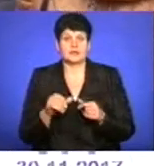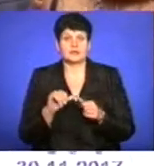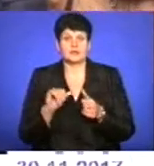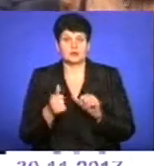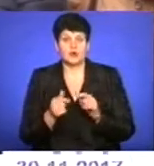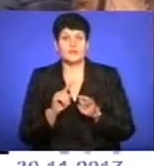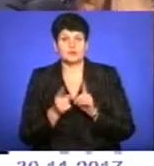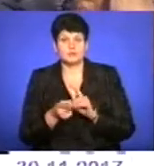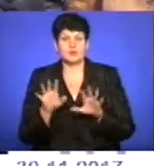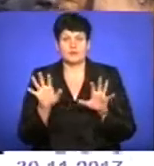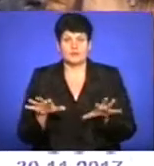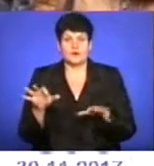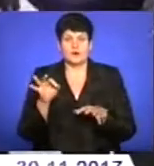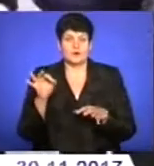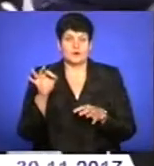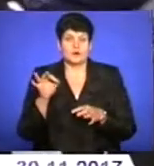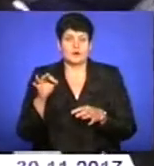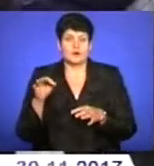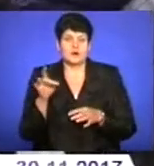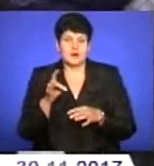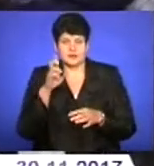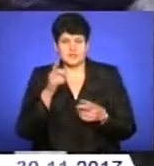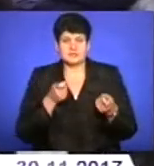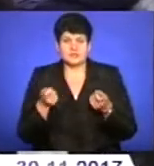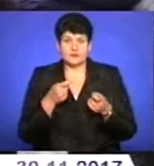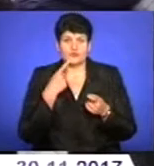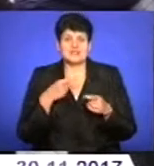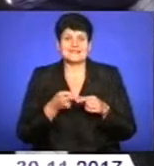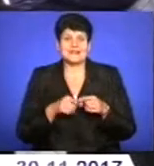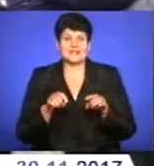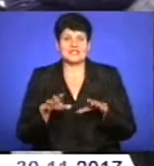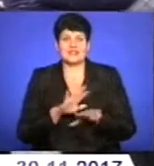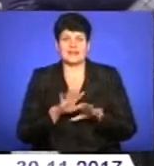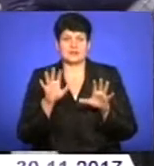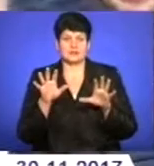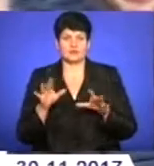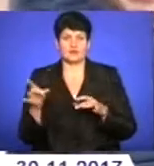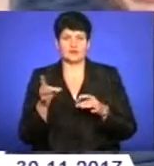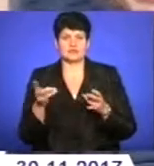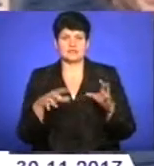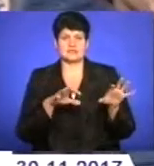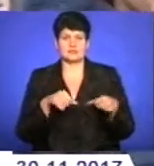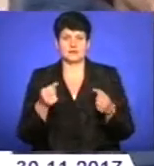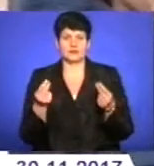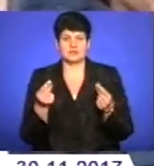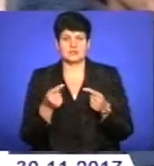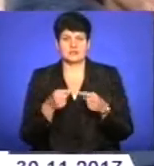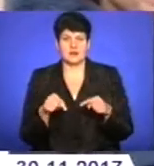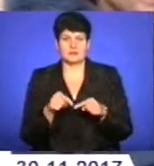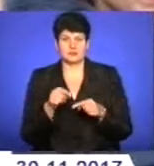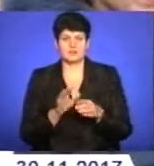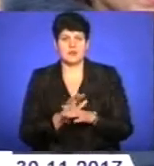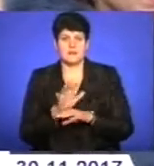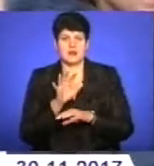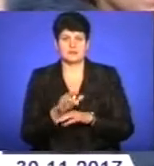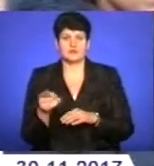Тернопільської райдержадміністрації каже, таке рішення міської ради незаконне. Району доведеться забрати кошти з певної галузі, щоб направити